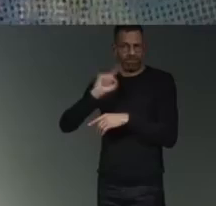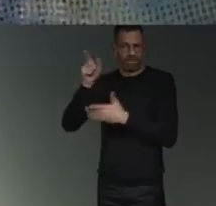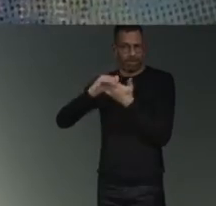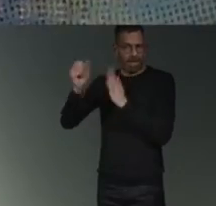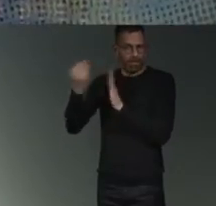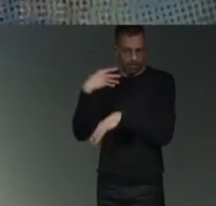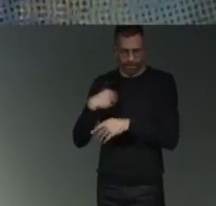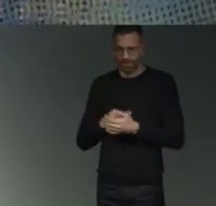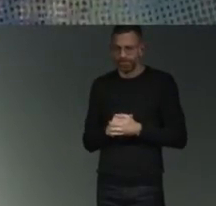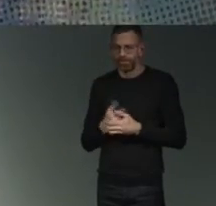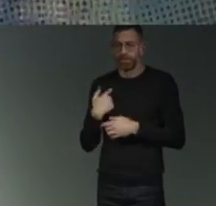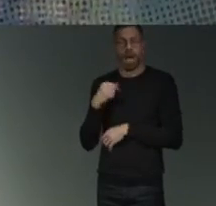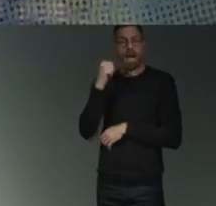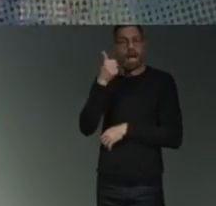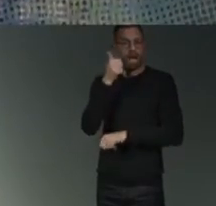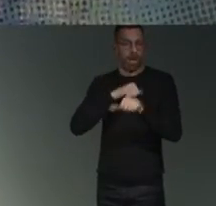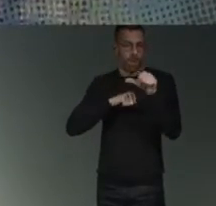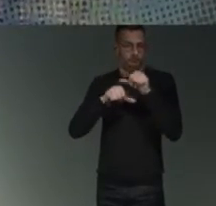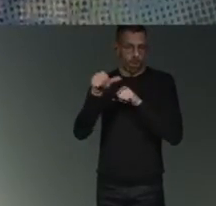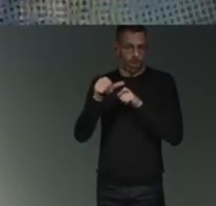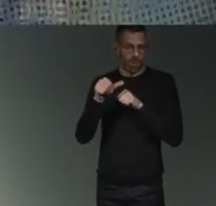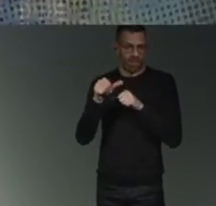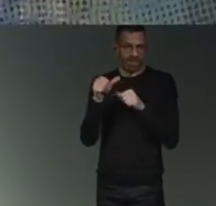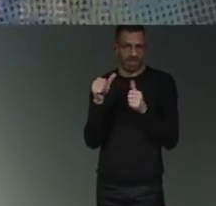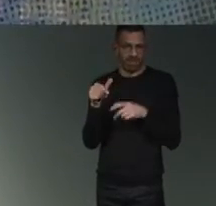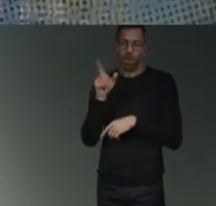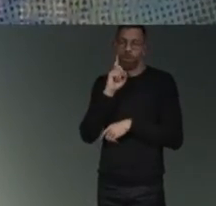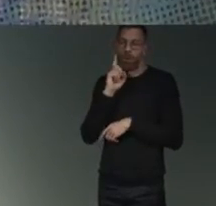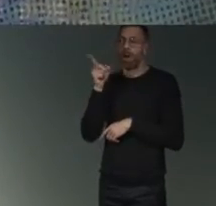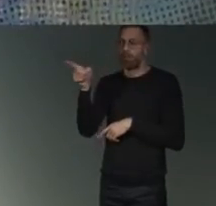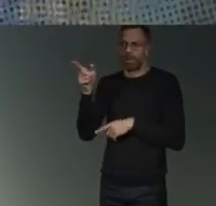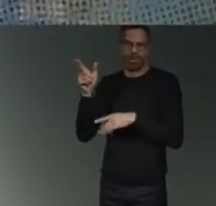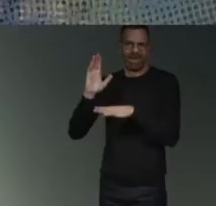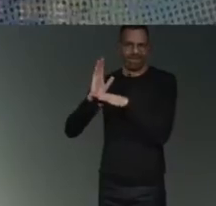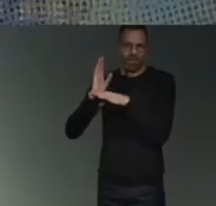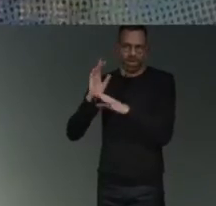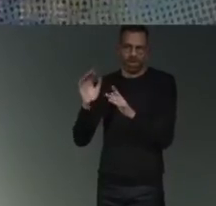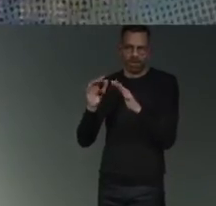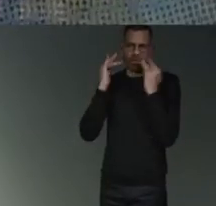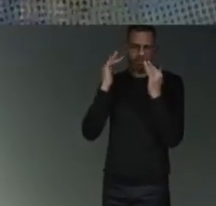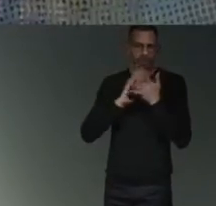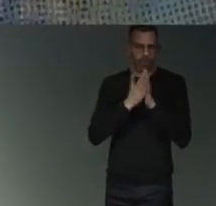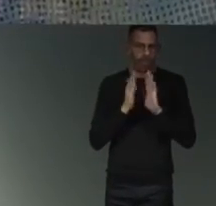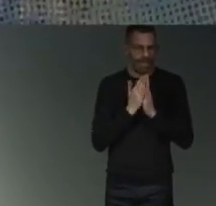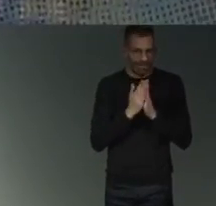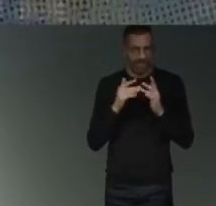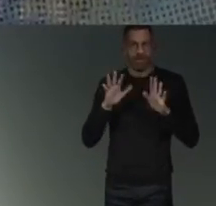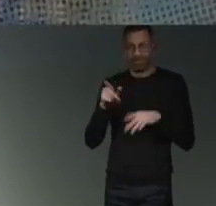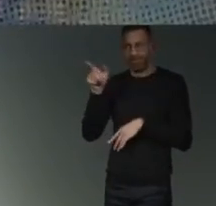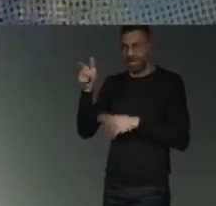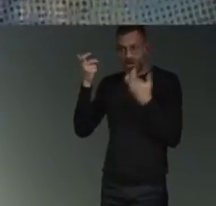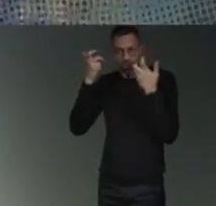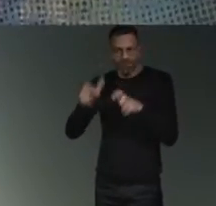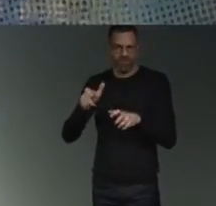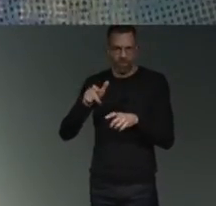la seule exigence qu'elle avait posée, puisqu'elle souhaitait que son témoignage m'inspire un roman, mais elle ne souhaitait pas qu'on puisse la